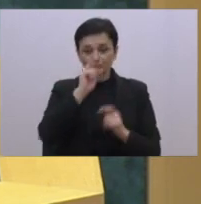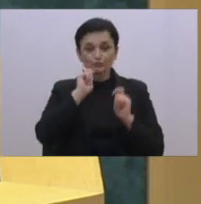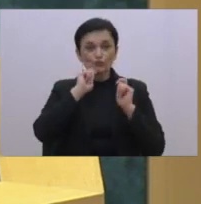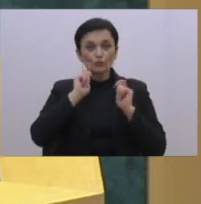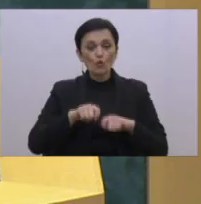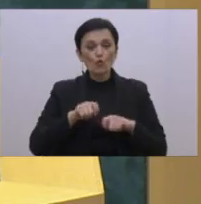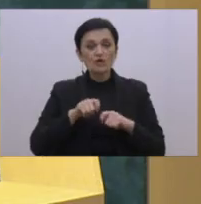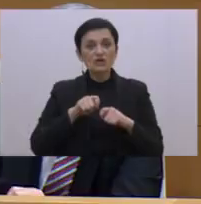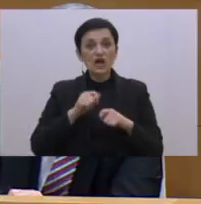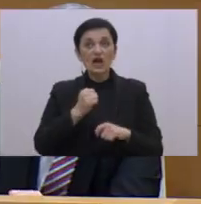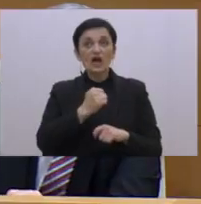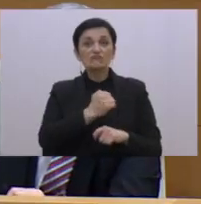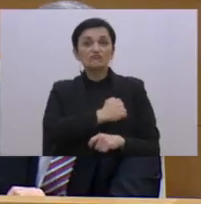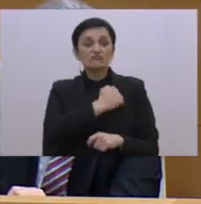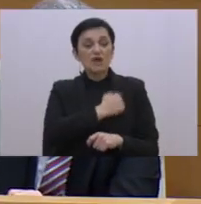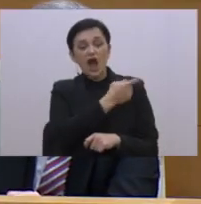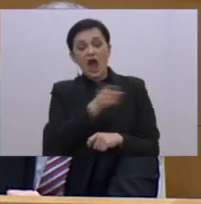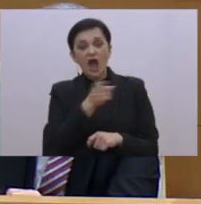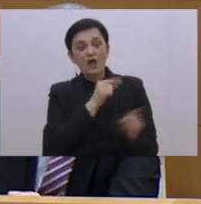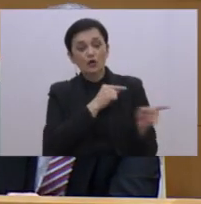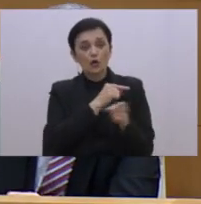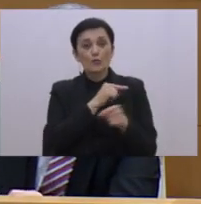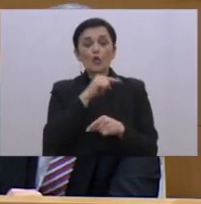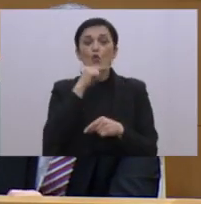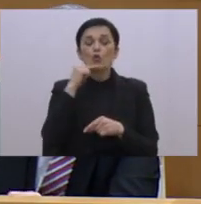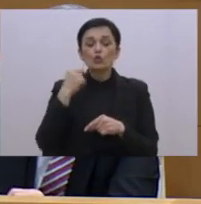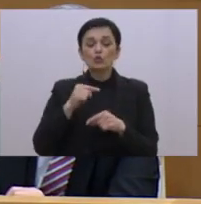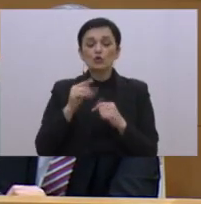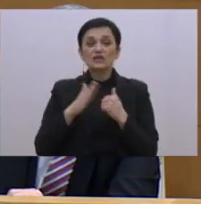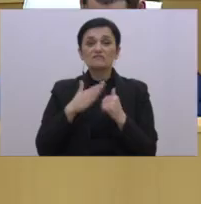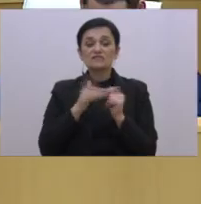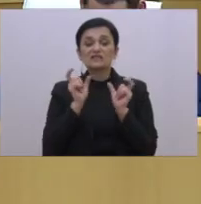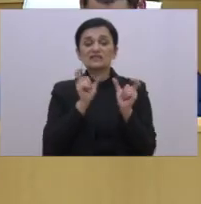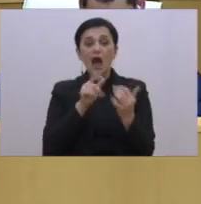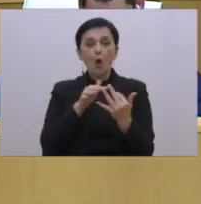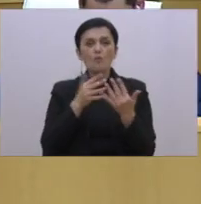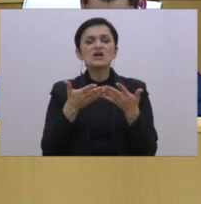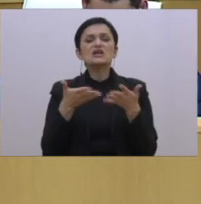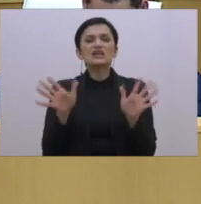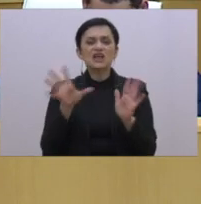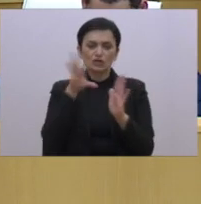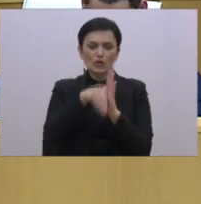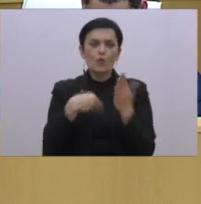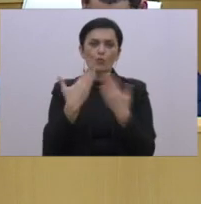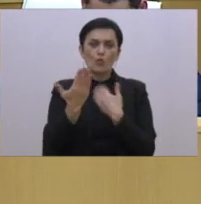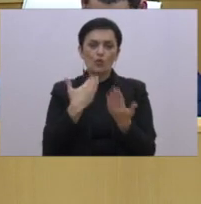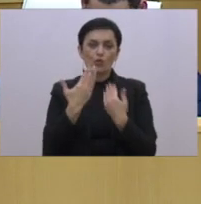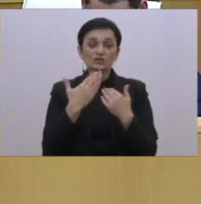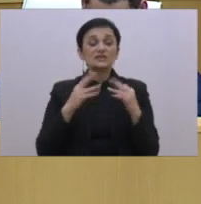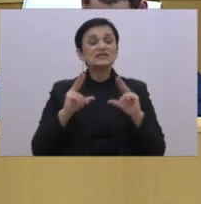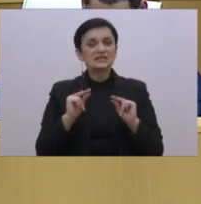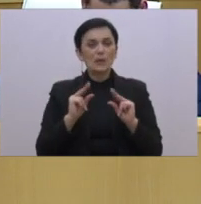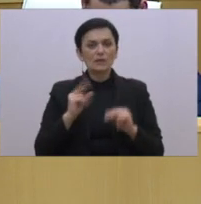უკრაინაში მებრძოლების გაგზავნისა და რუსეთთან სანქციების ომში ჩაბმისკენ ღიად მოუწოდებდა.